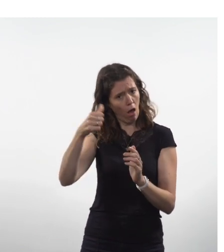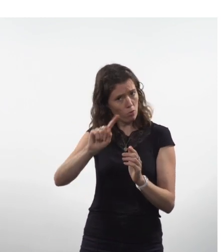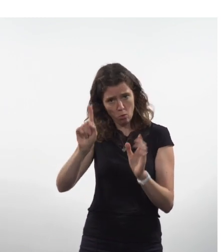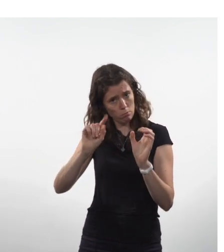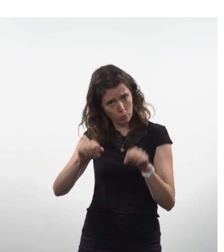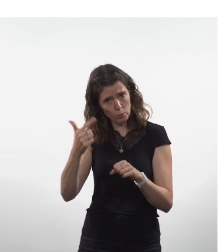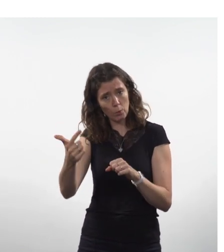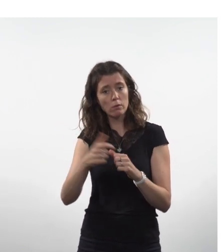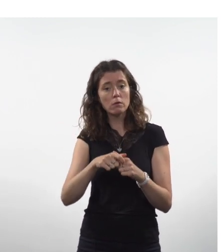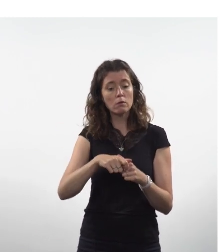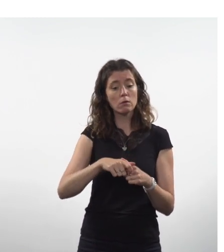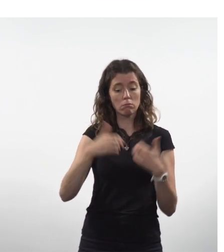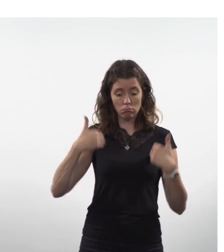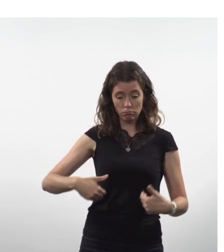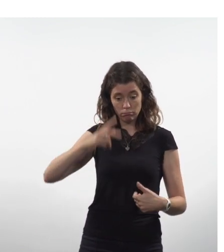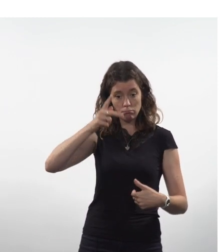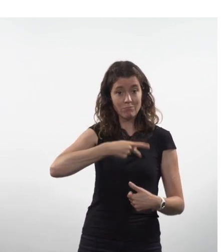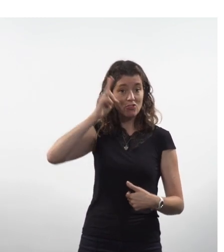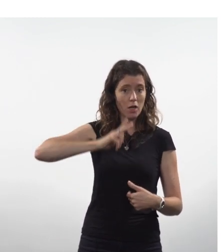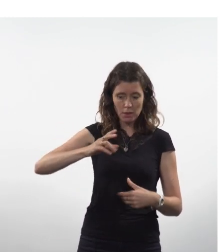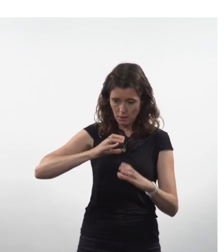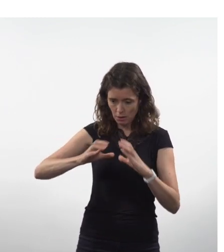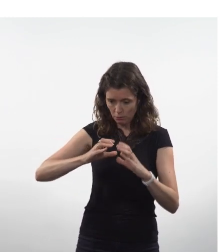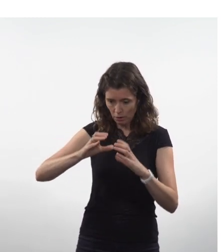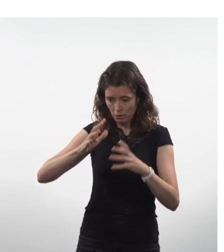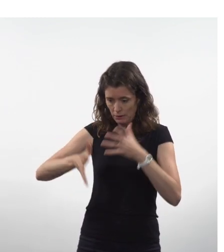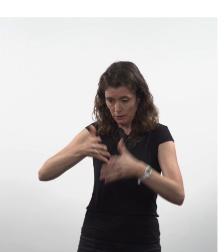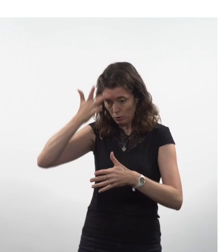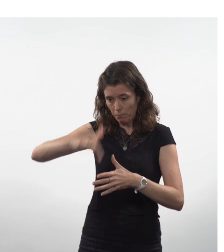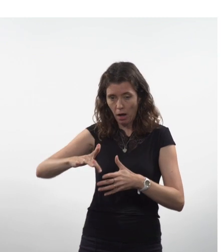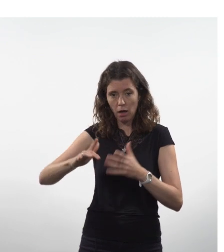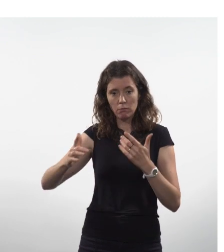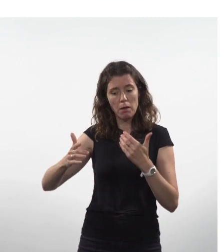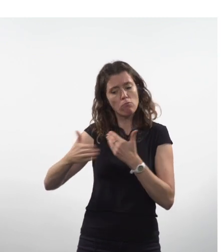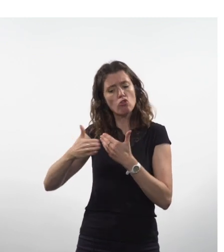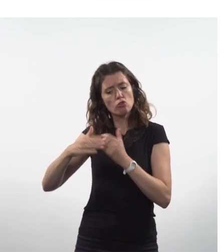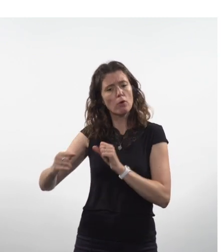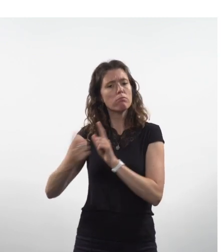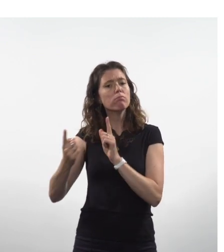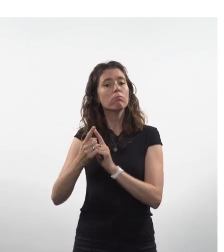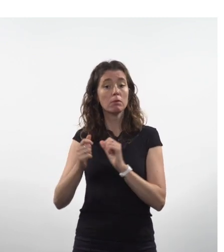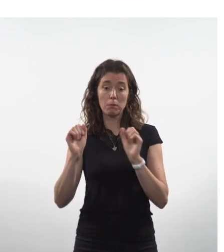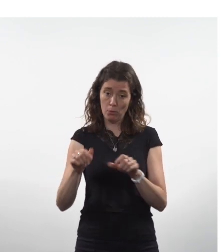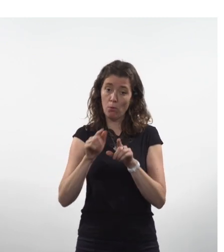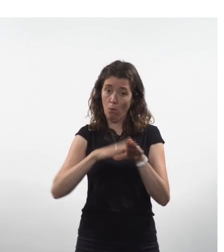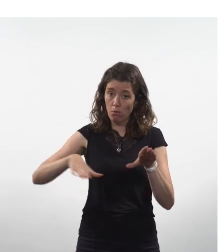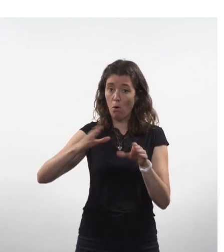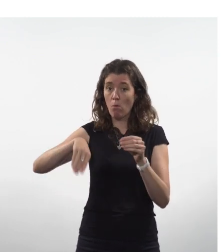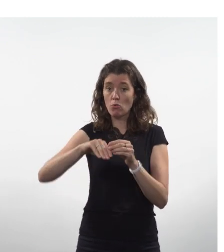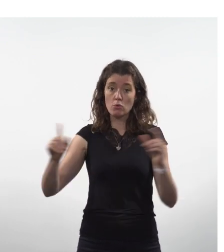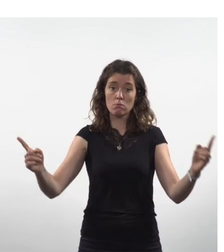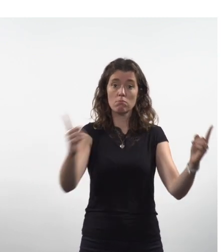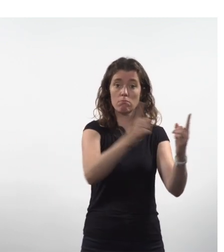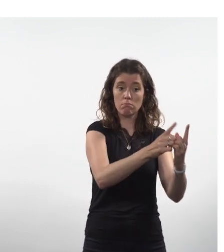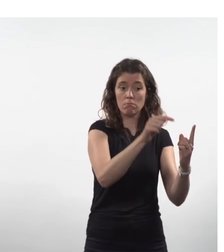médecin traitant généraliste ne parle pas la langue des signes, donc il y a une proximité géographique, et le patient sourd peut avoir également un suivi en